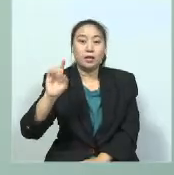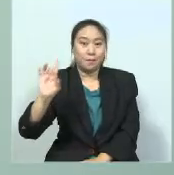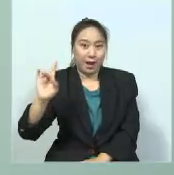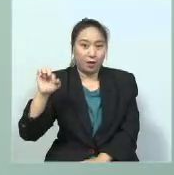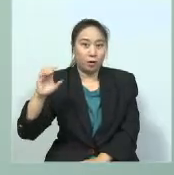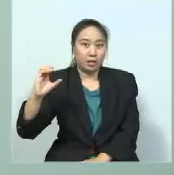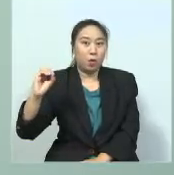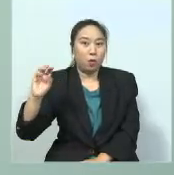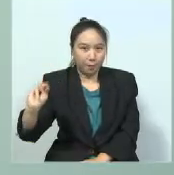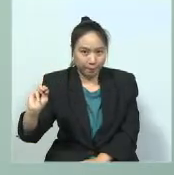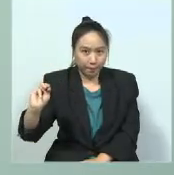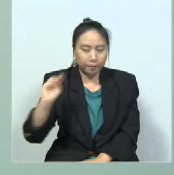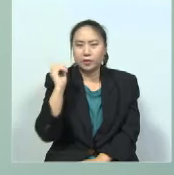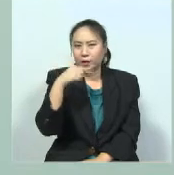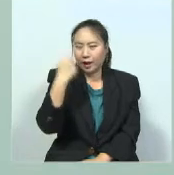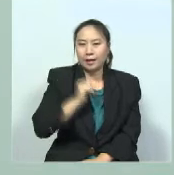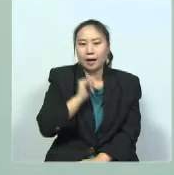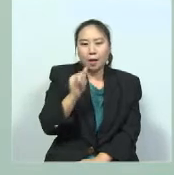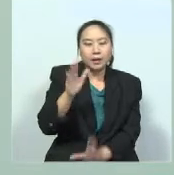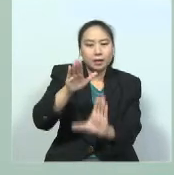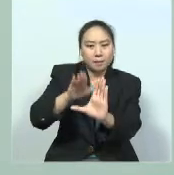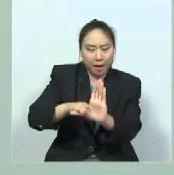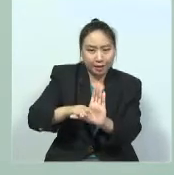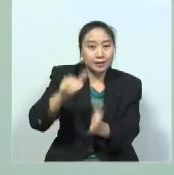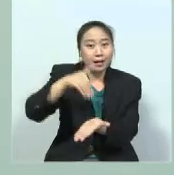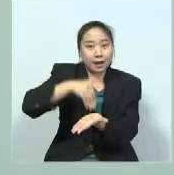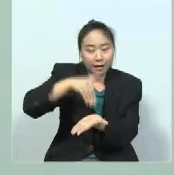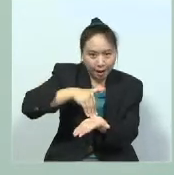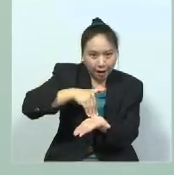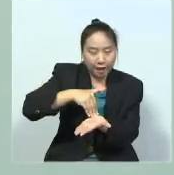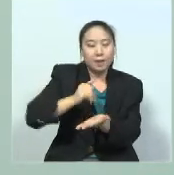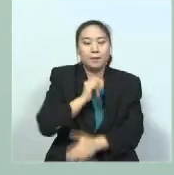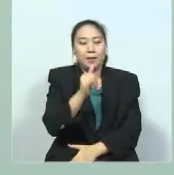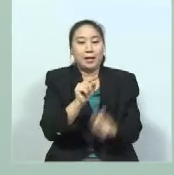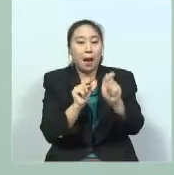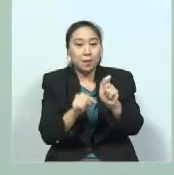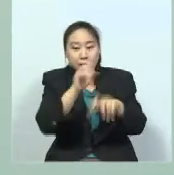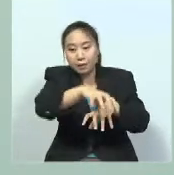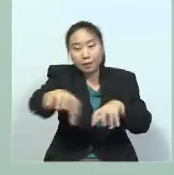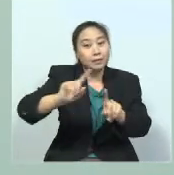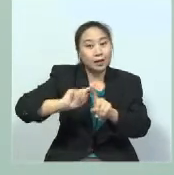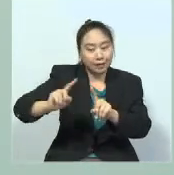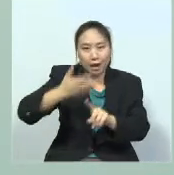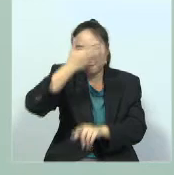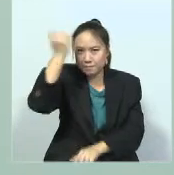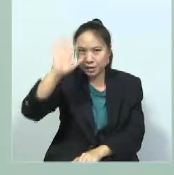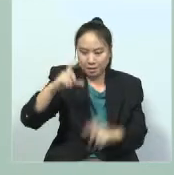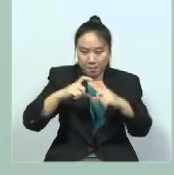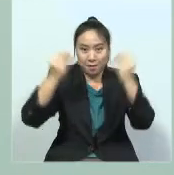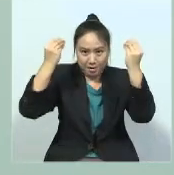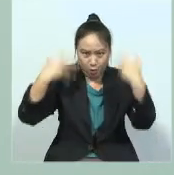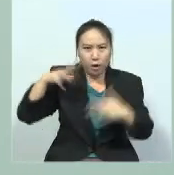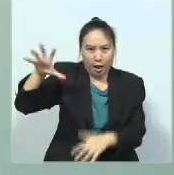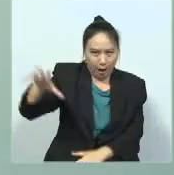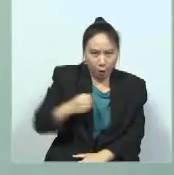bikeunairak2018.com นะคะส่วนใครที่เดินทางไปสมัครที่ศาลากลางจังหวัดไปที่สำนักงานเขตต่างๆเนี่ยอย่าลืมนำบัตรประชาชนไปด้ว